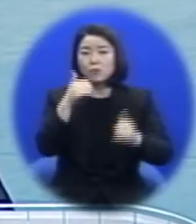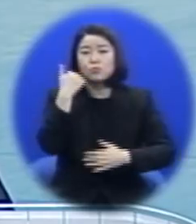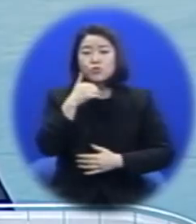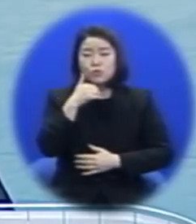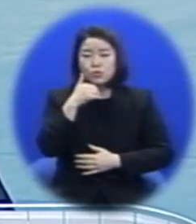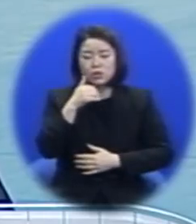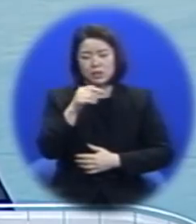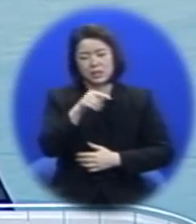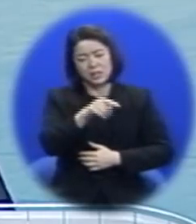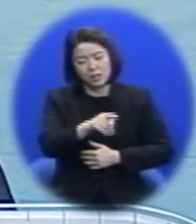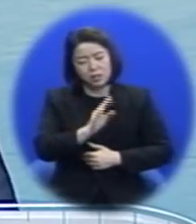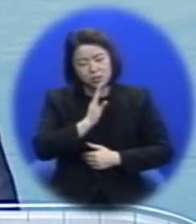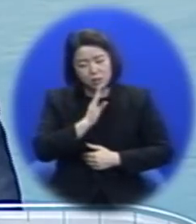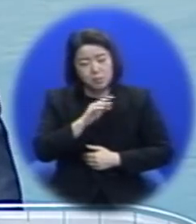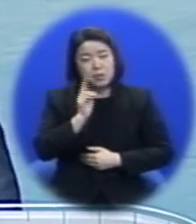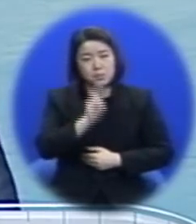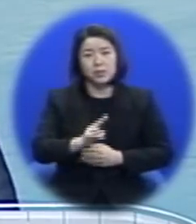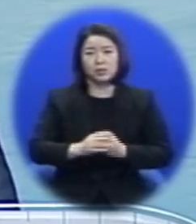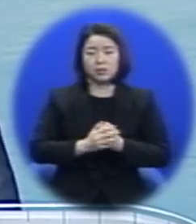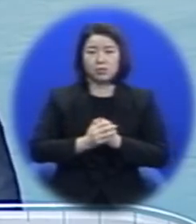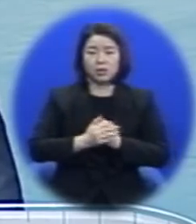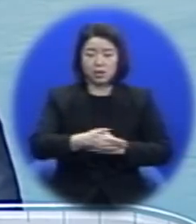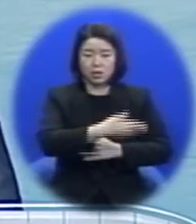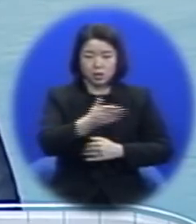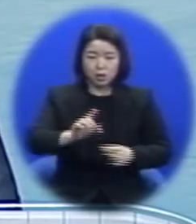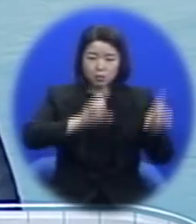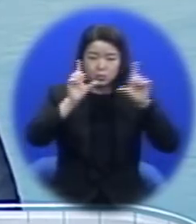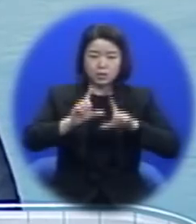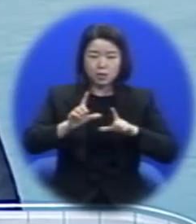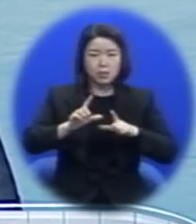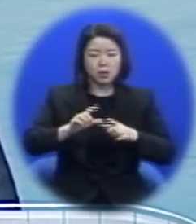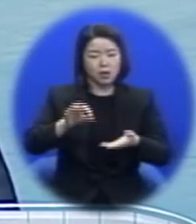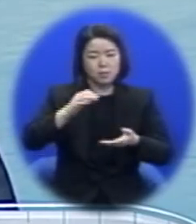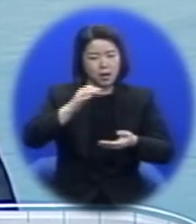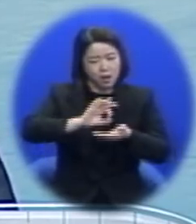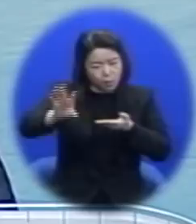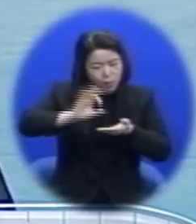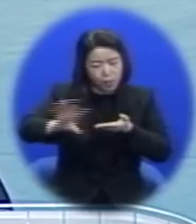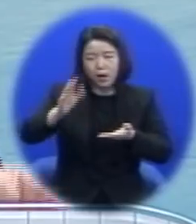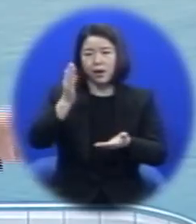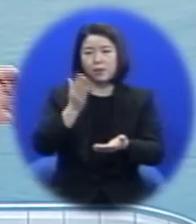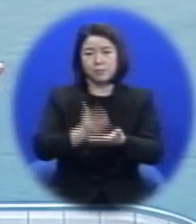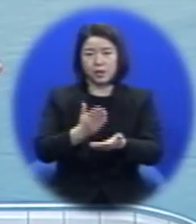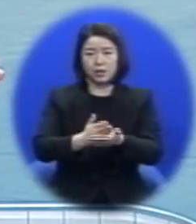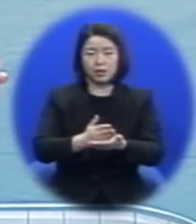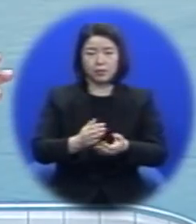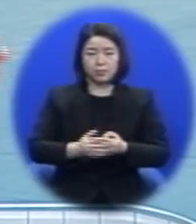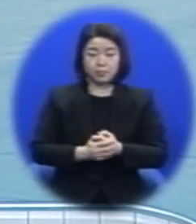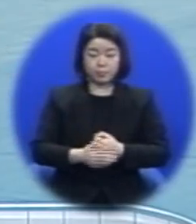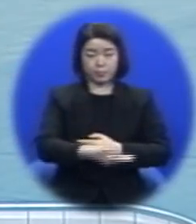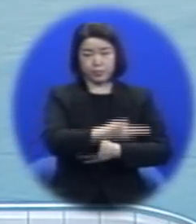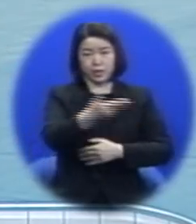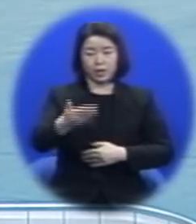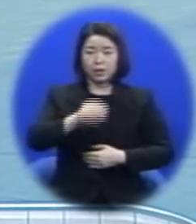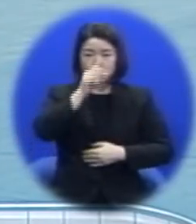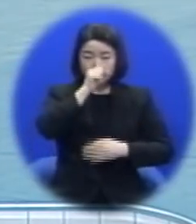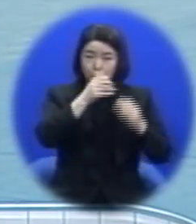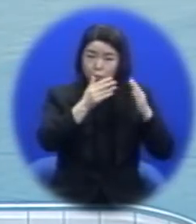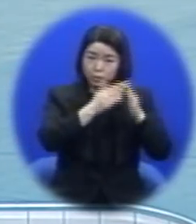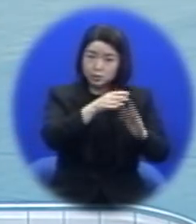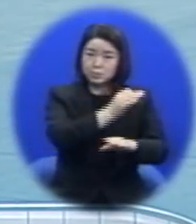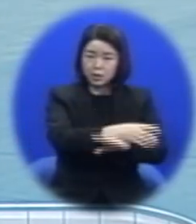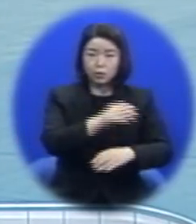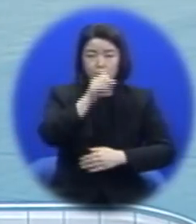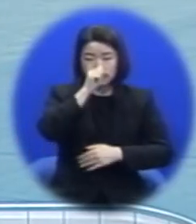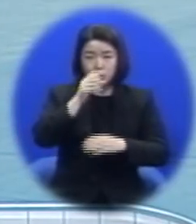이것이야말로 비극입니다. 여러분, 삶을 낭비하지 마시기 바랍니다. 여러분도 좋은 집 사고 좋은